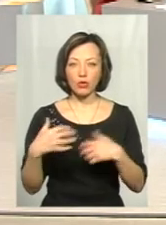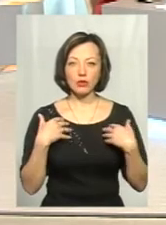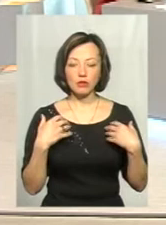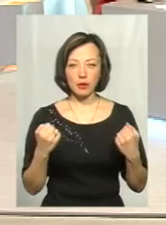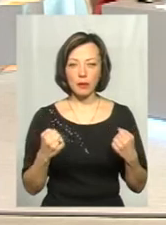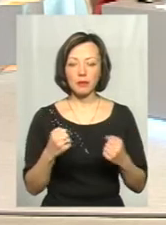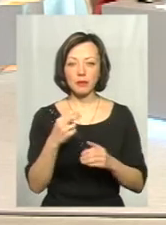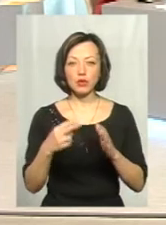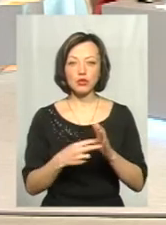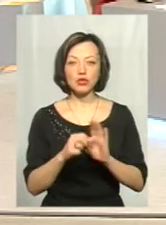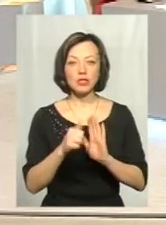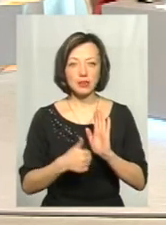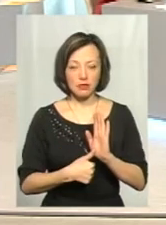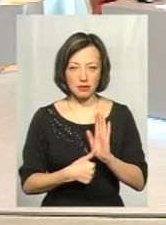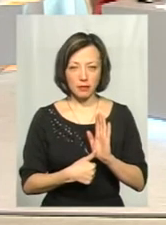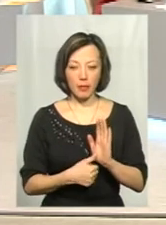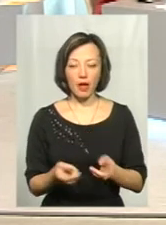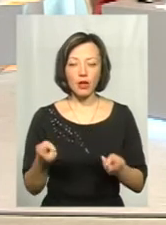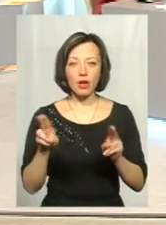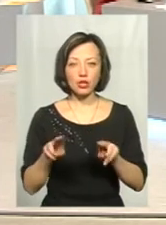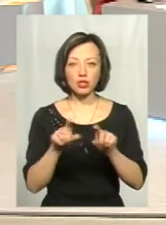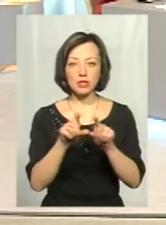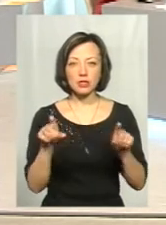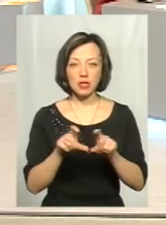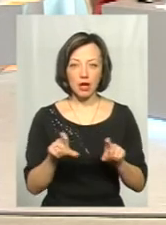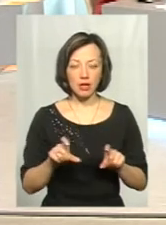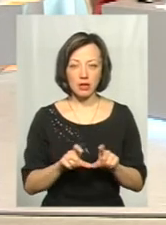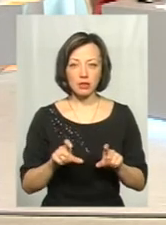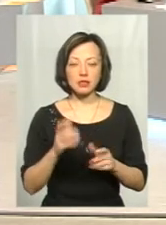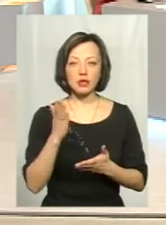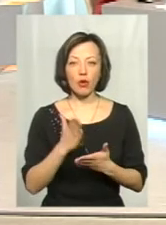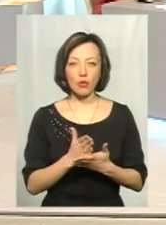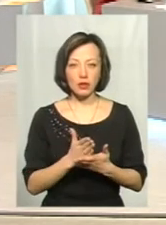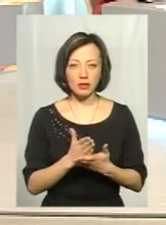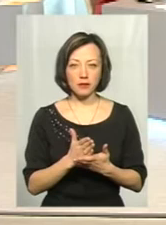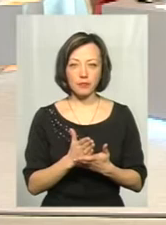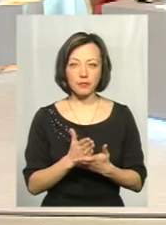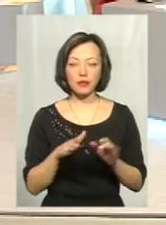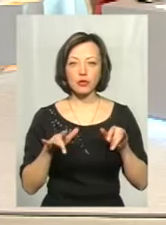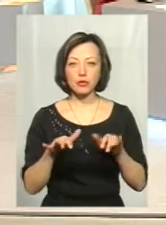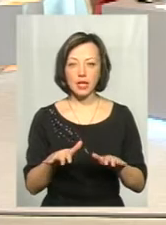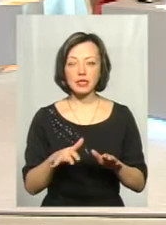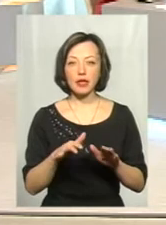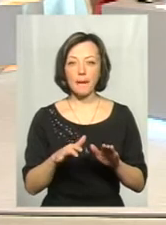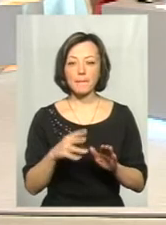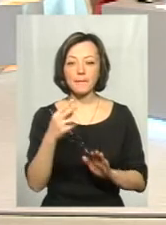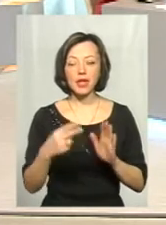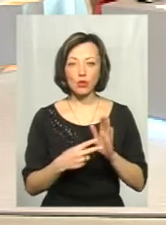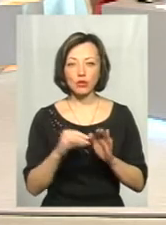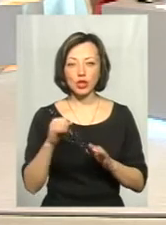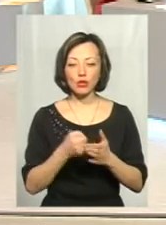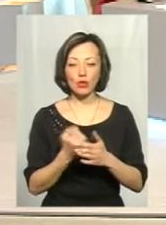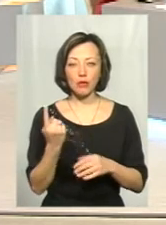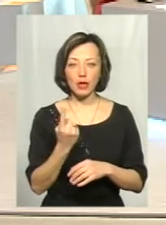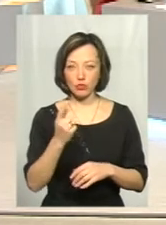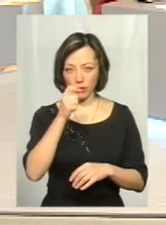eHealth, підключено 16. Решта закладів знаходяться в процесі підключення, і до